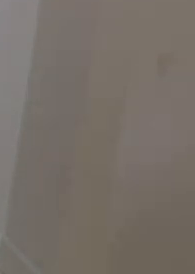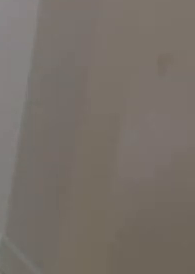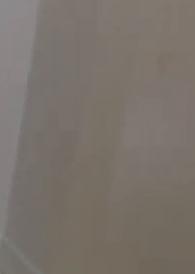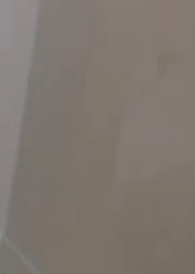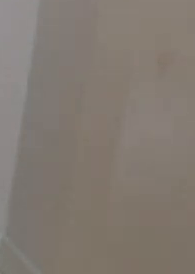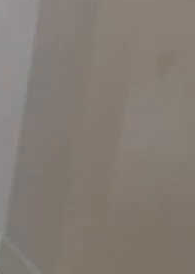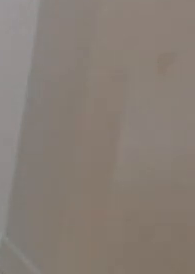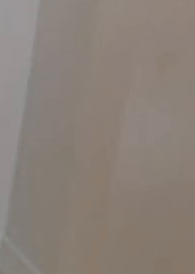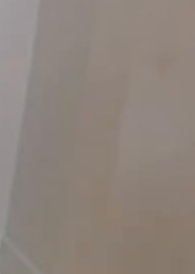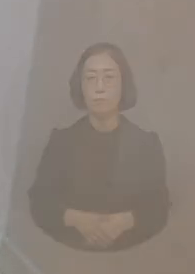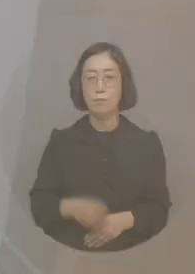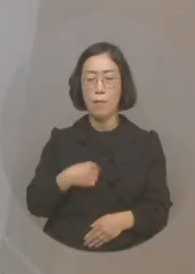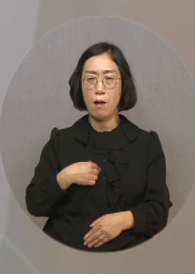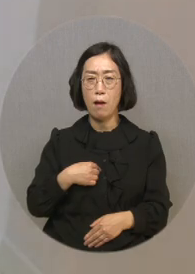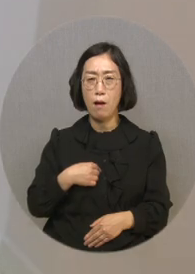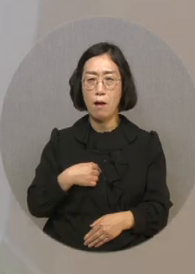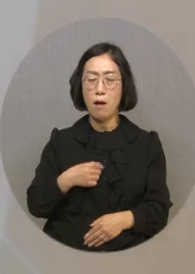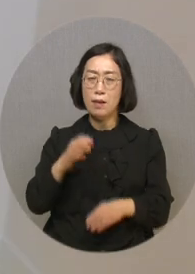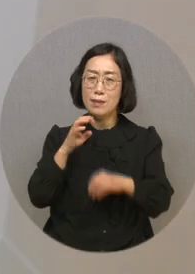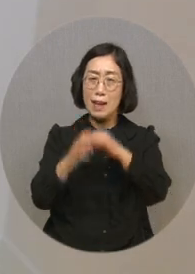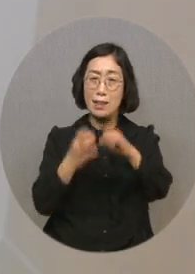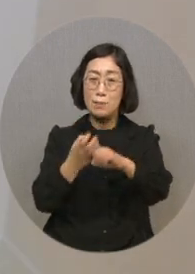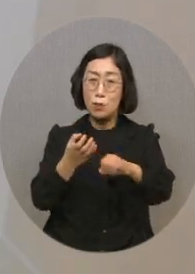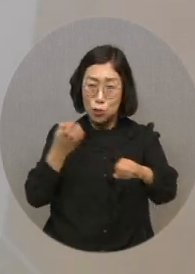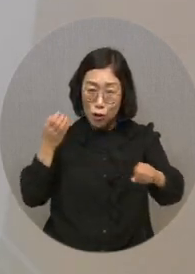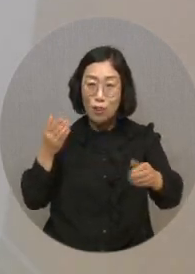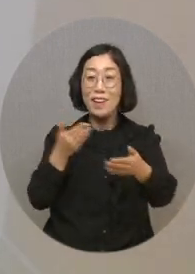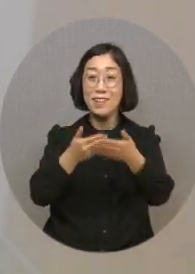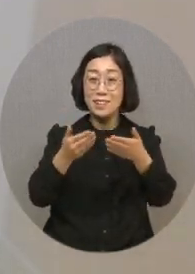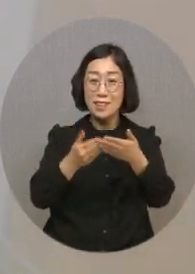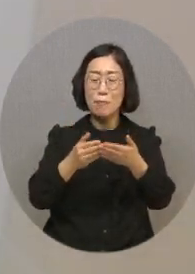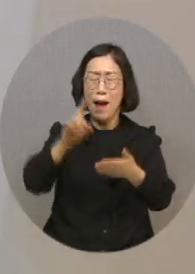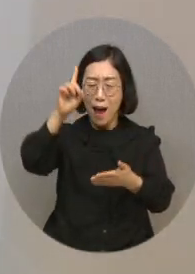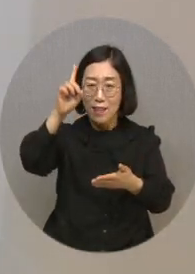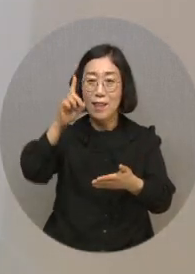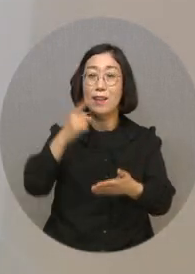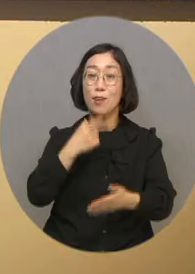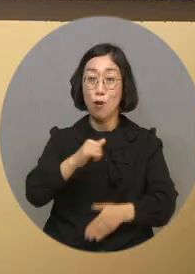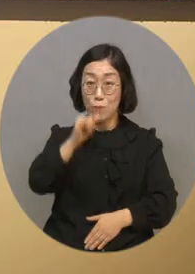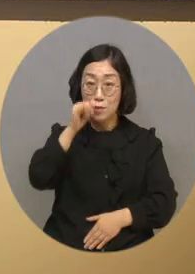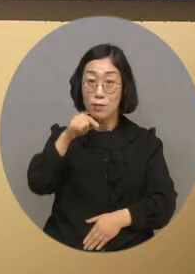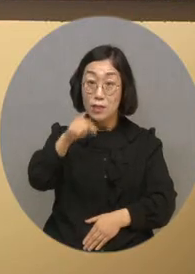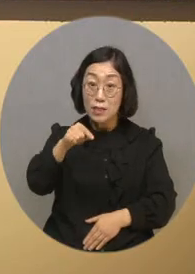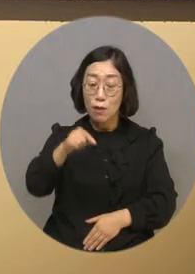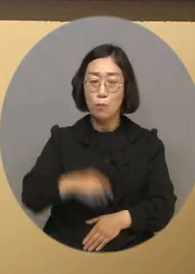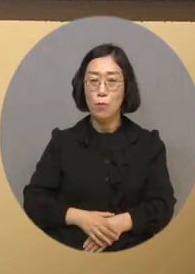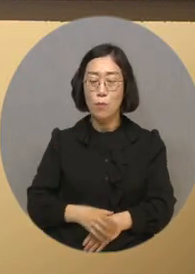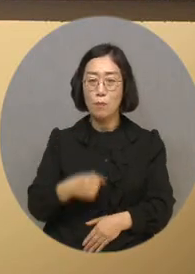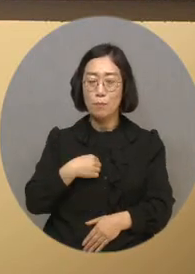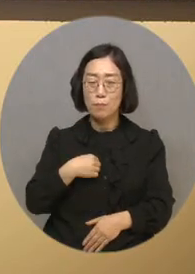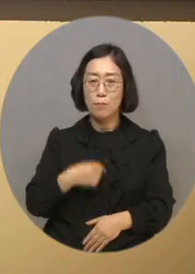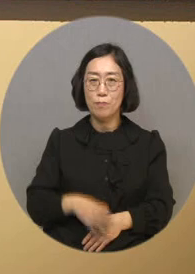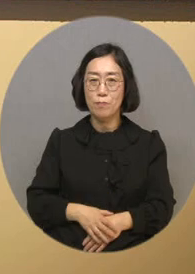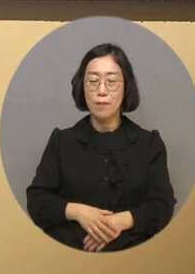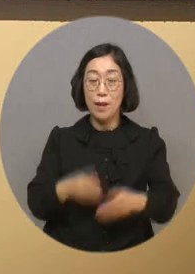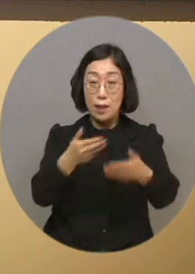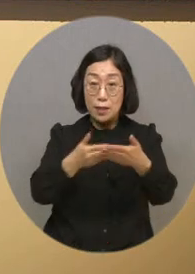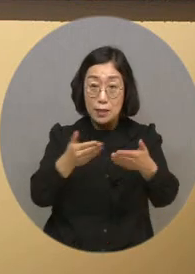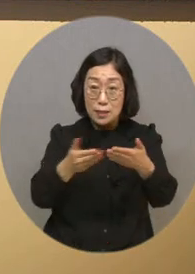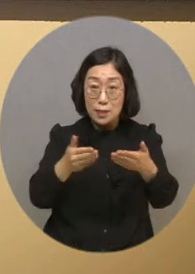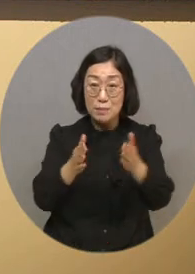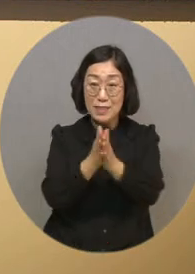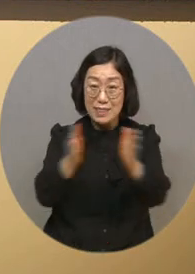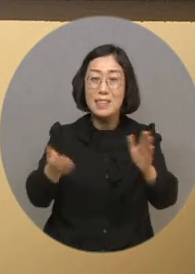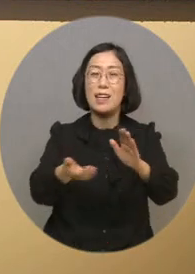참 우연찮게 제가 40여 년 전에 그렸던 작품이 한 점 있습니다. 그것은 제가 그림을